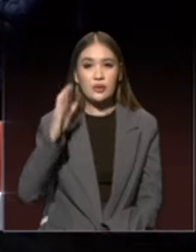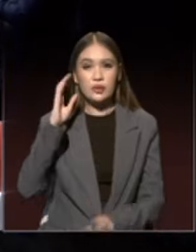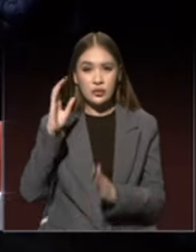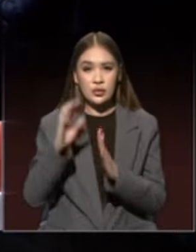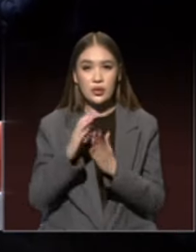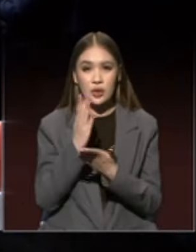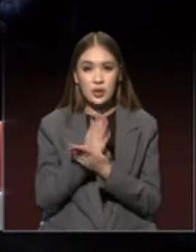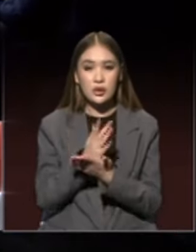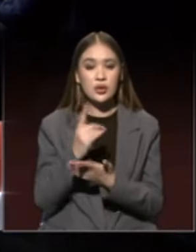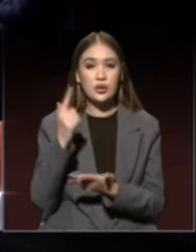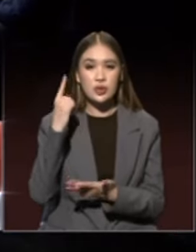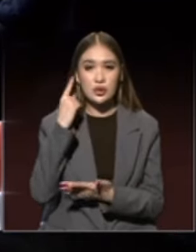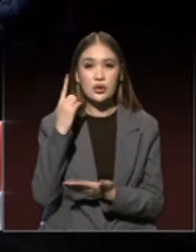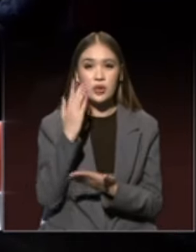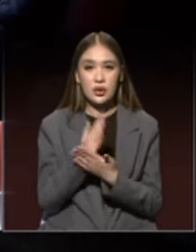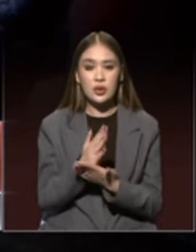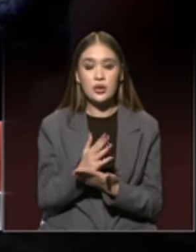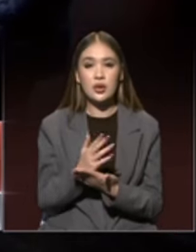мисалга? Үлгөрөсүздөр ма ушул?